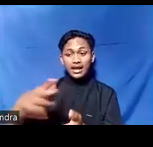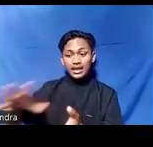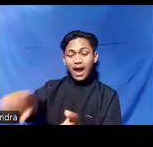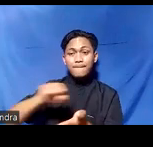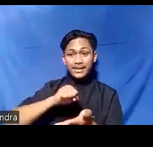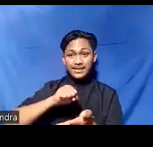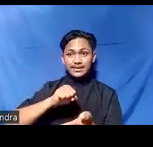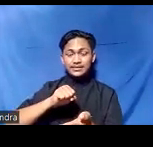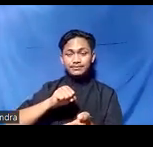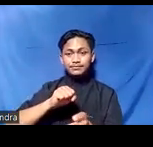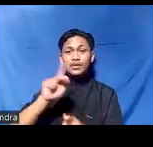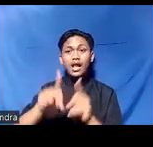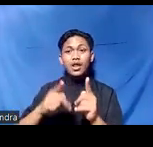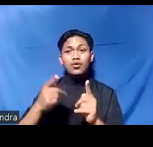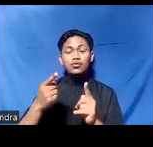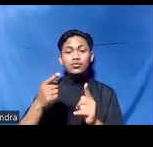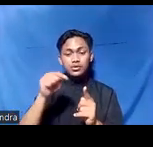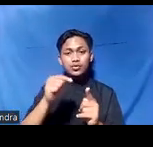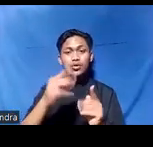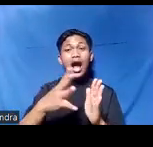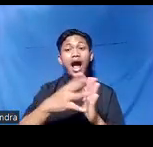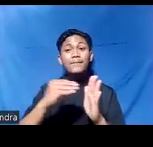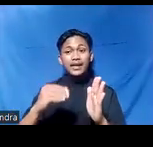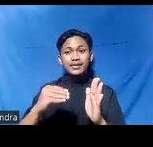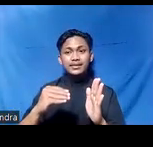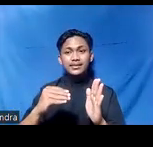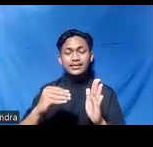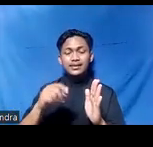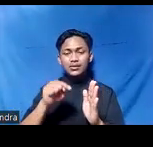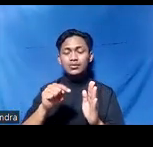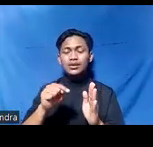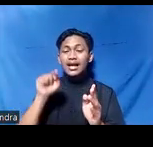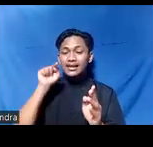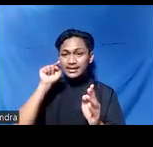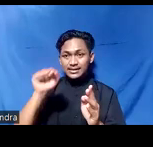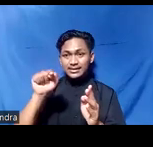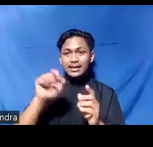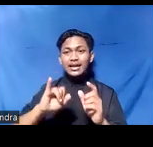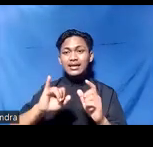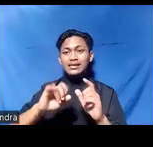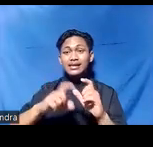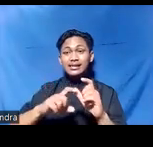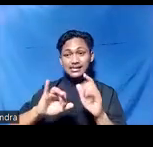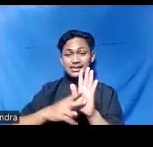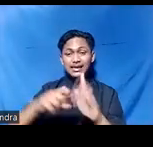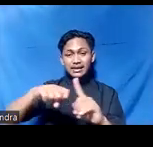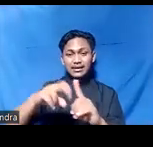secara update nanti kita klik sinkronisasi nanti akan muncul di bagian tengah datanya seperti ini